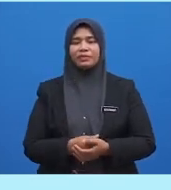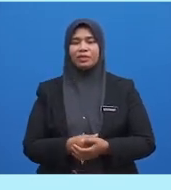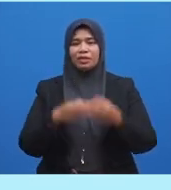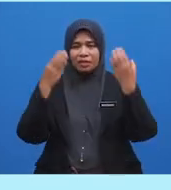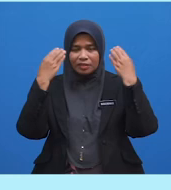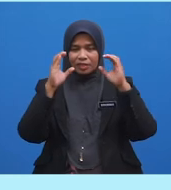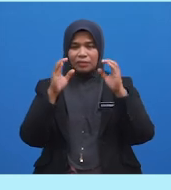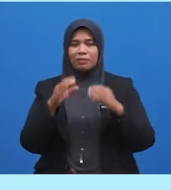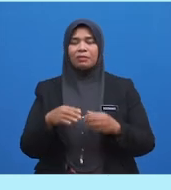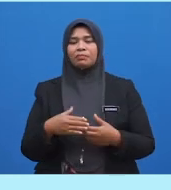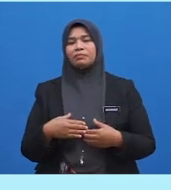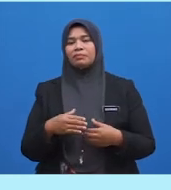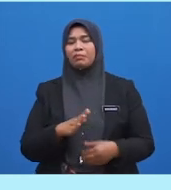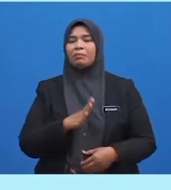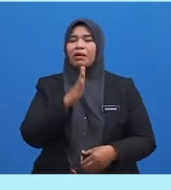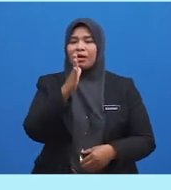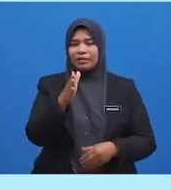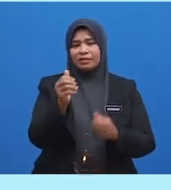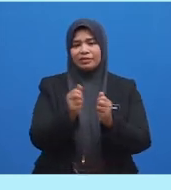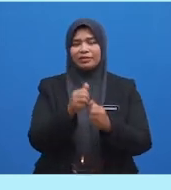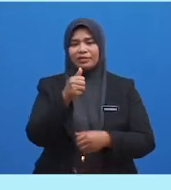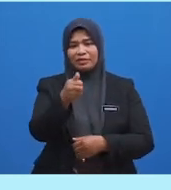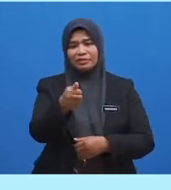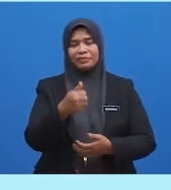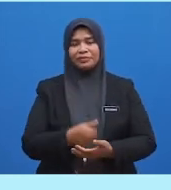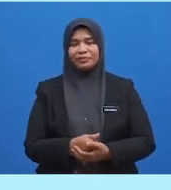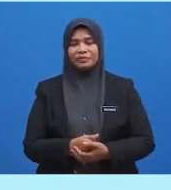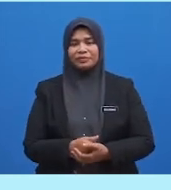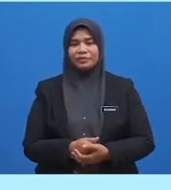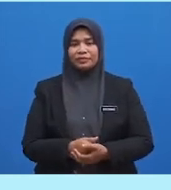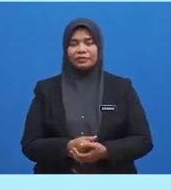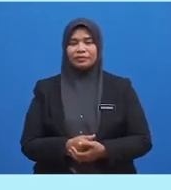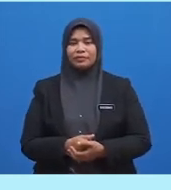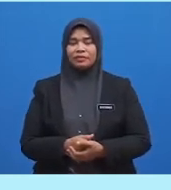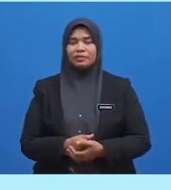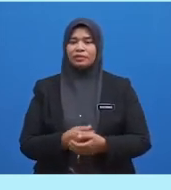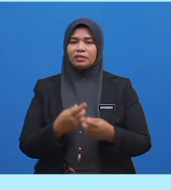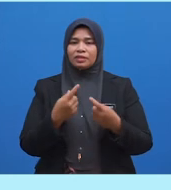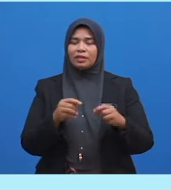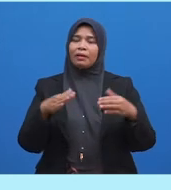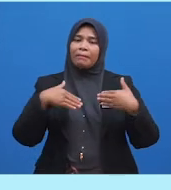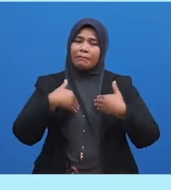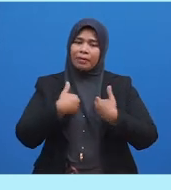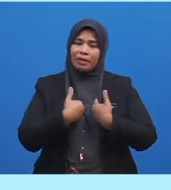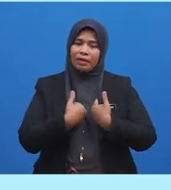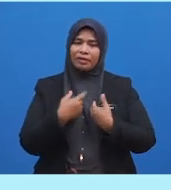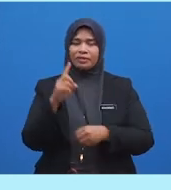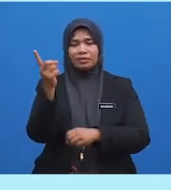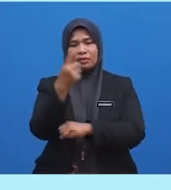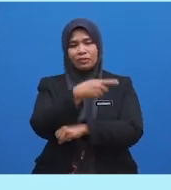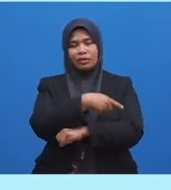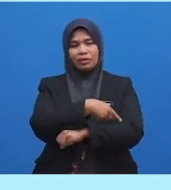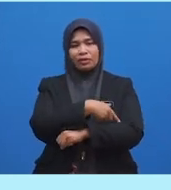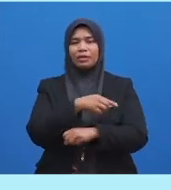Cikgu bangga dengan kamu Ndut telah penat seharian